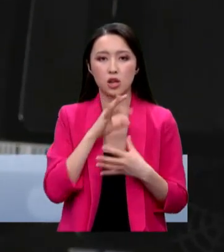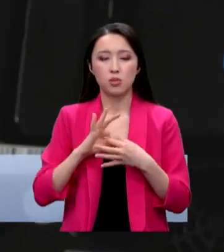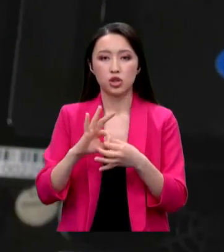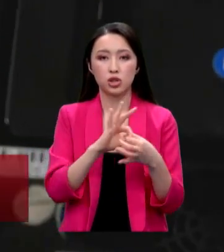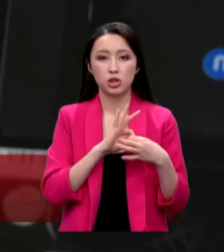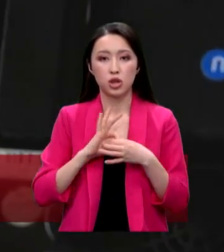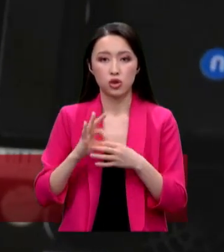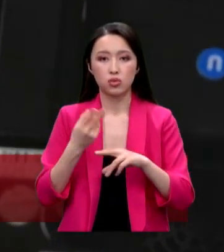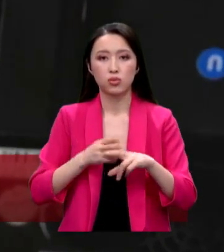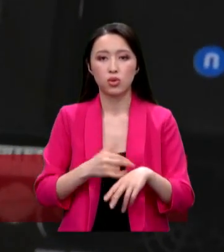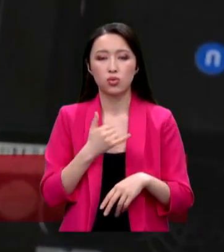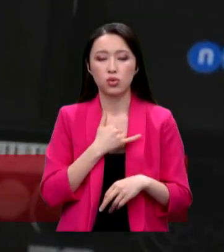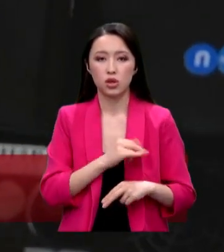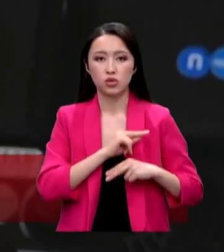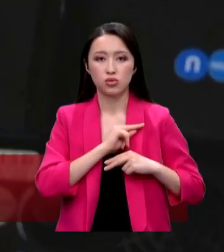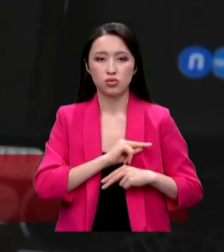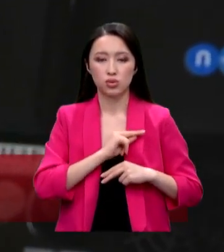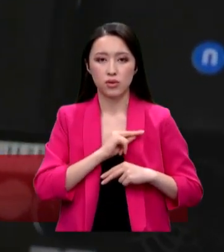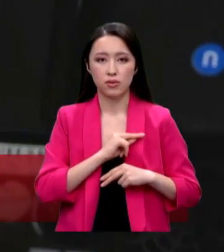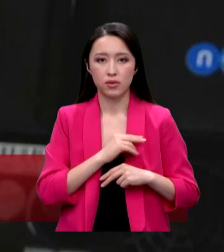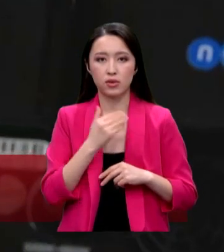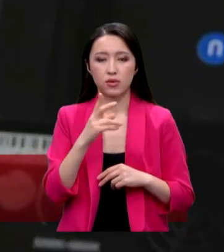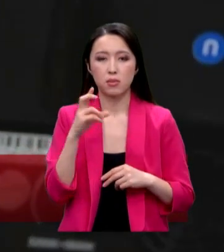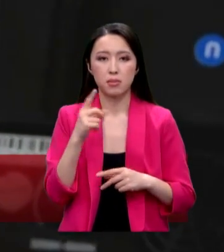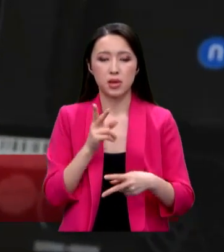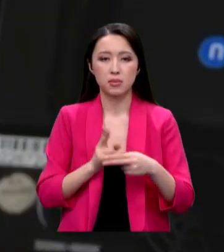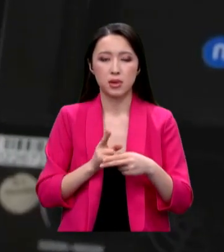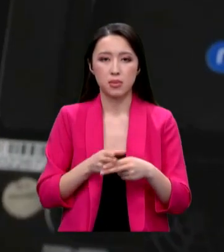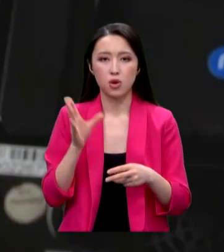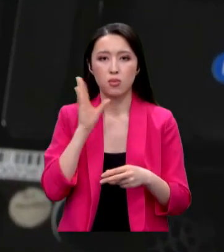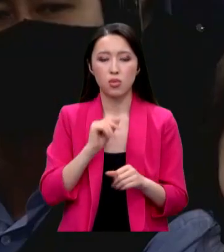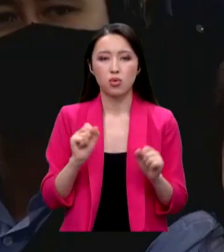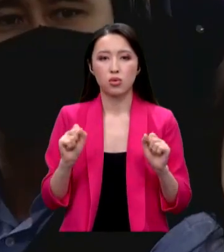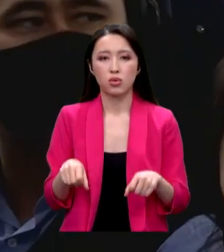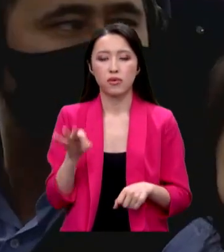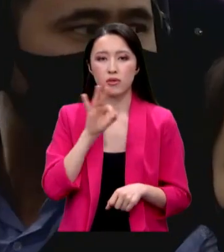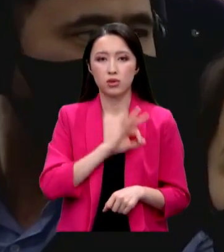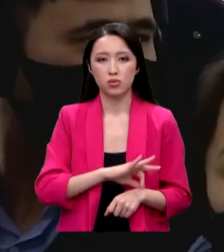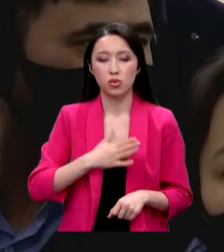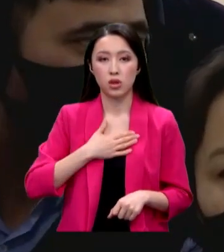Поэтому у нас трудовые ресурсы, они беспрепятственно могут воспользоваться наши